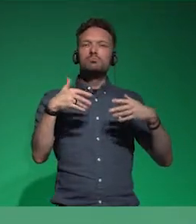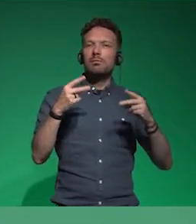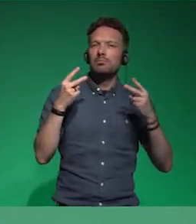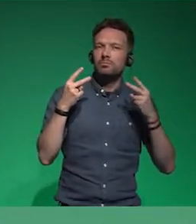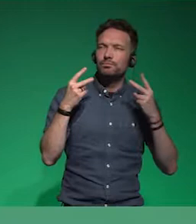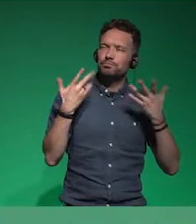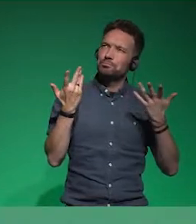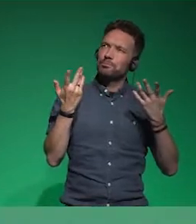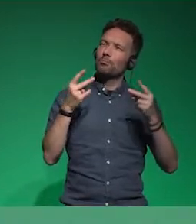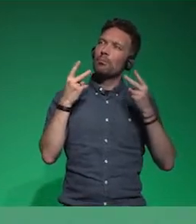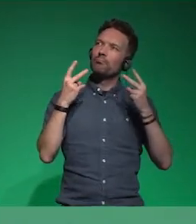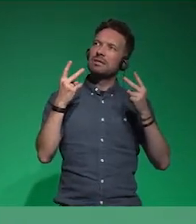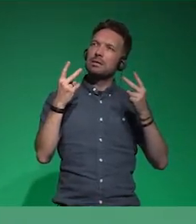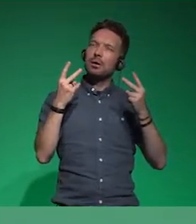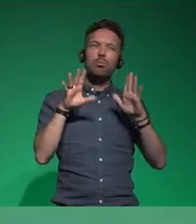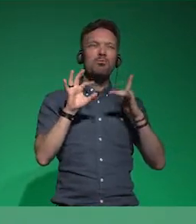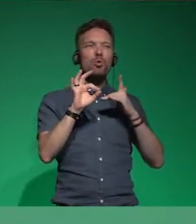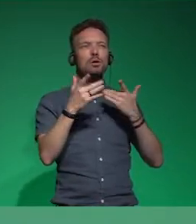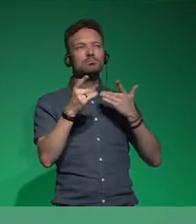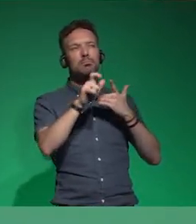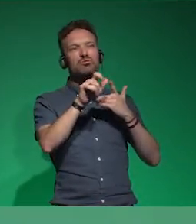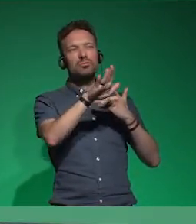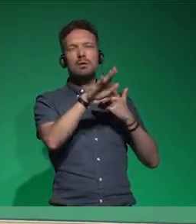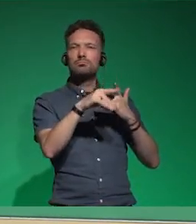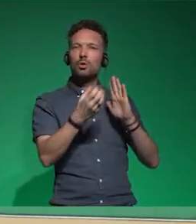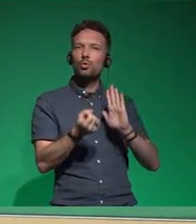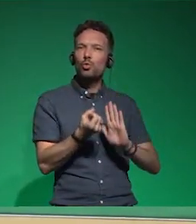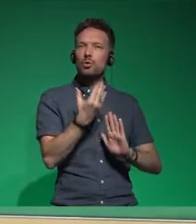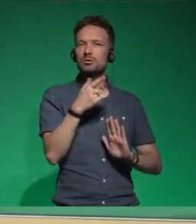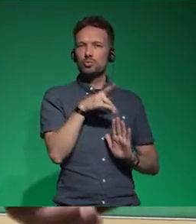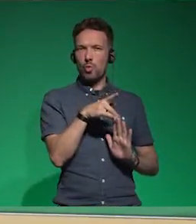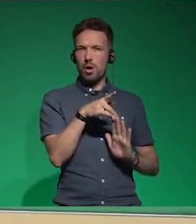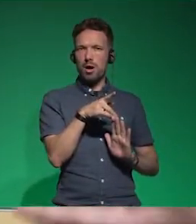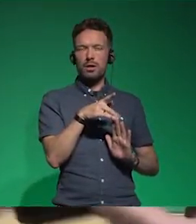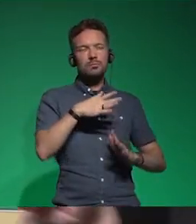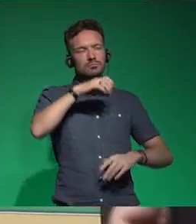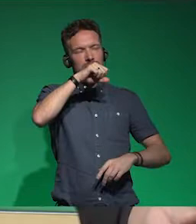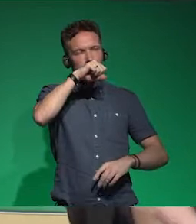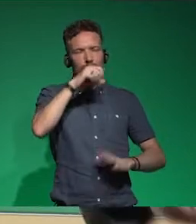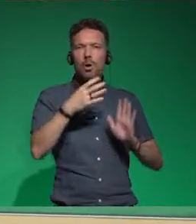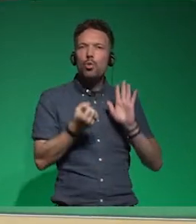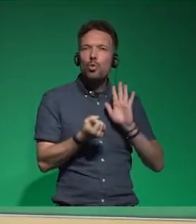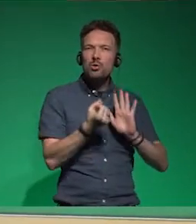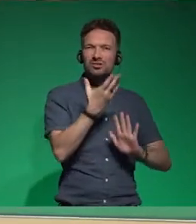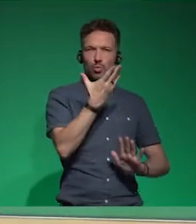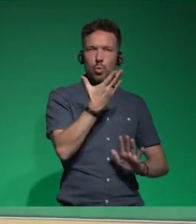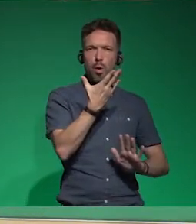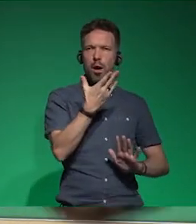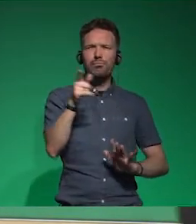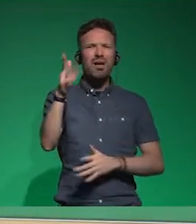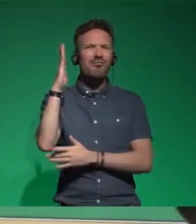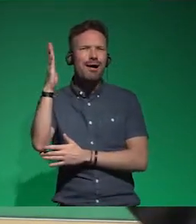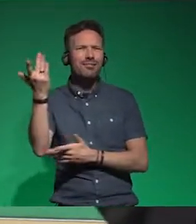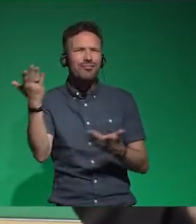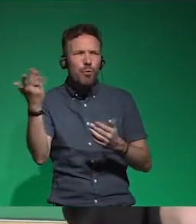als Kulturmenschen, als Kulturschaffende und als Kulturgenießende. Das Holz, der Wald, kommt in der Musik vor, in der